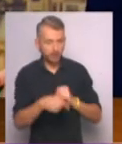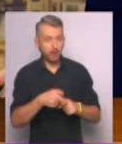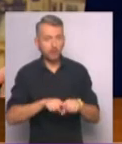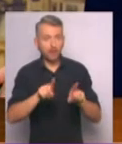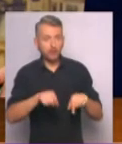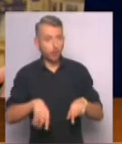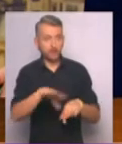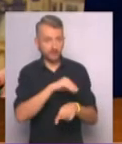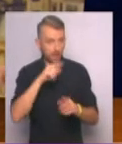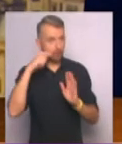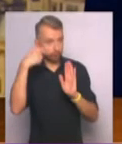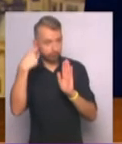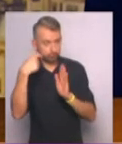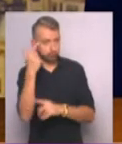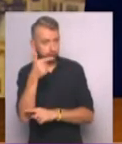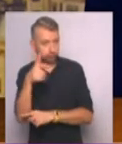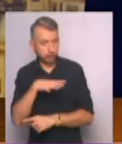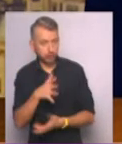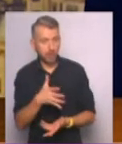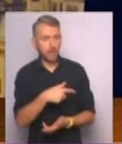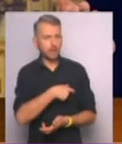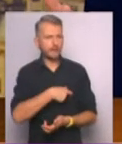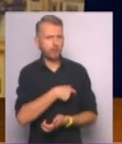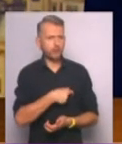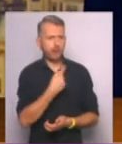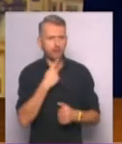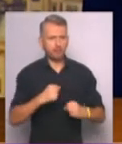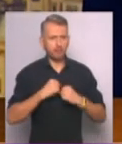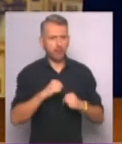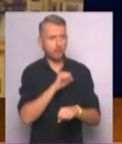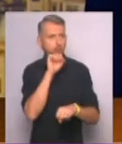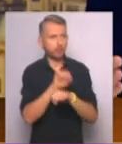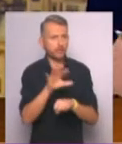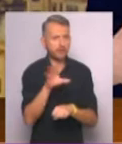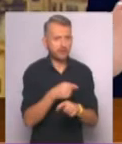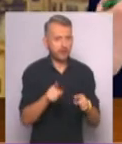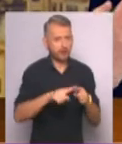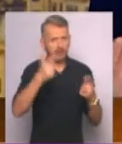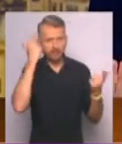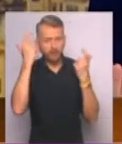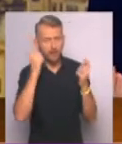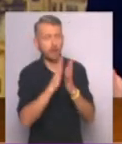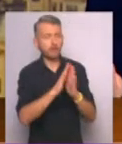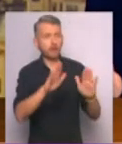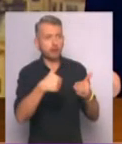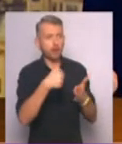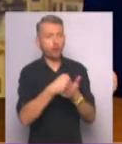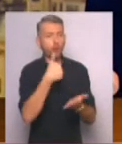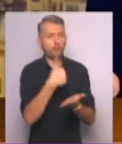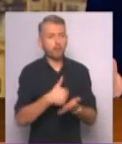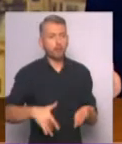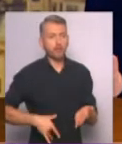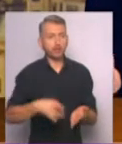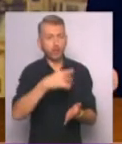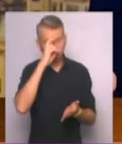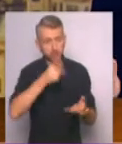все зафіксовано на відео. Депутат намагається зупинити все це свавілля і закликає до голови Печерської